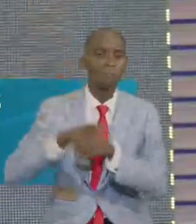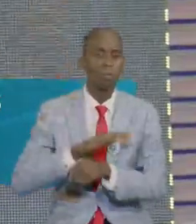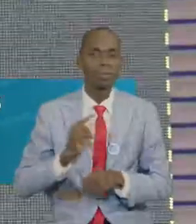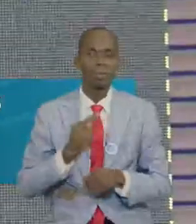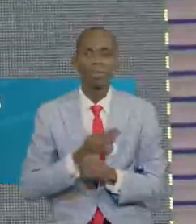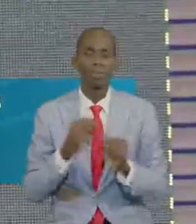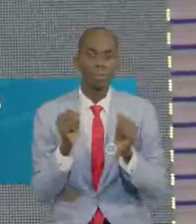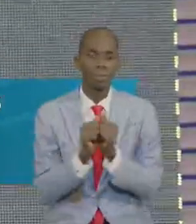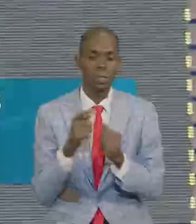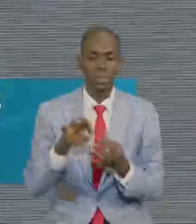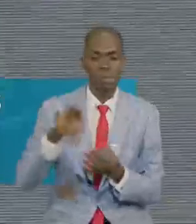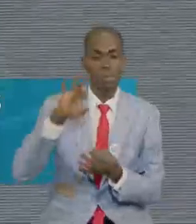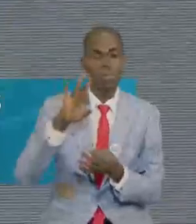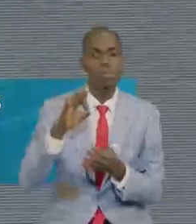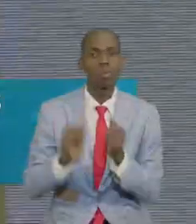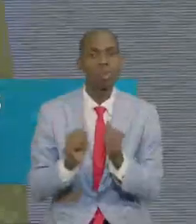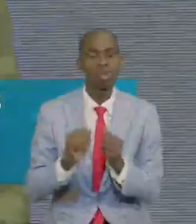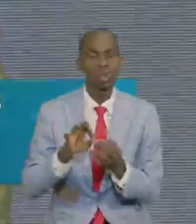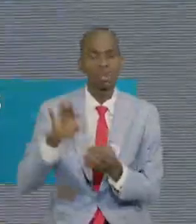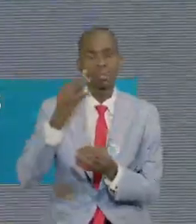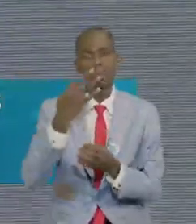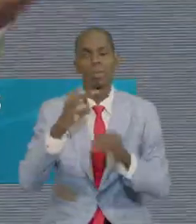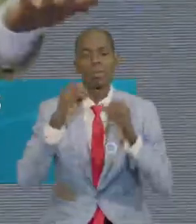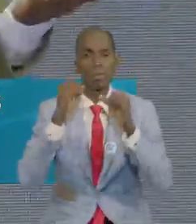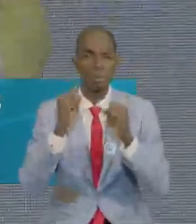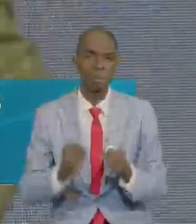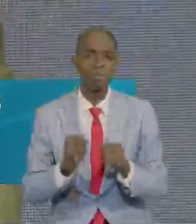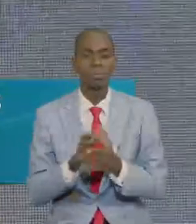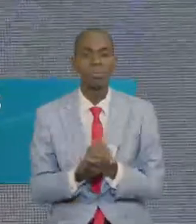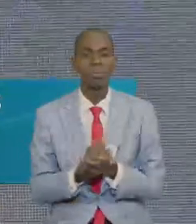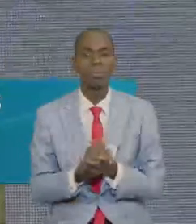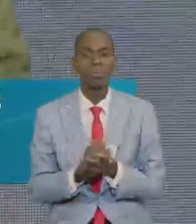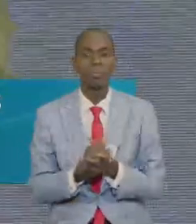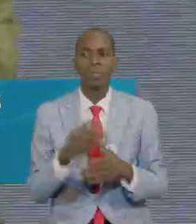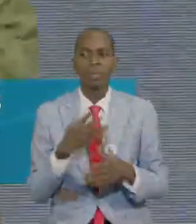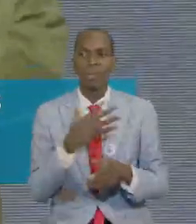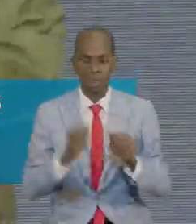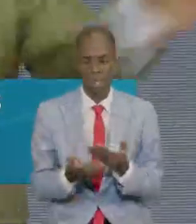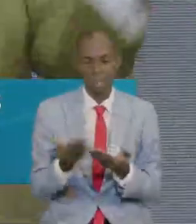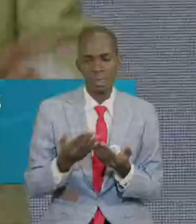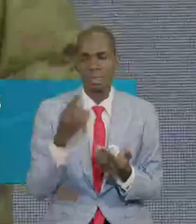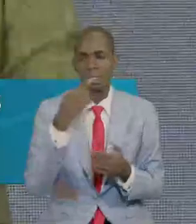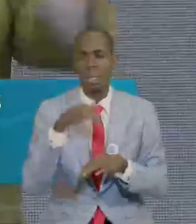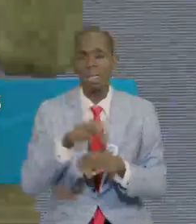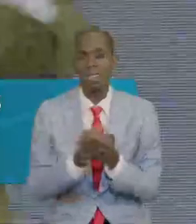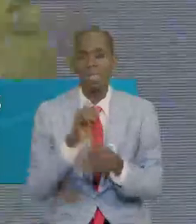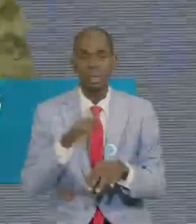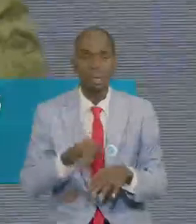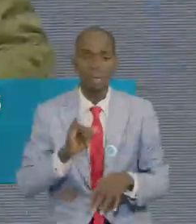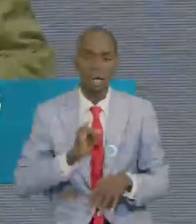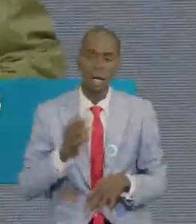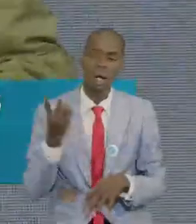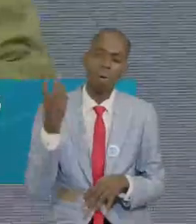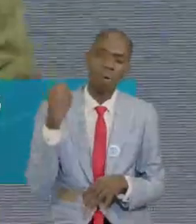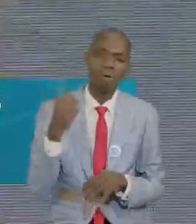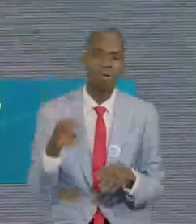the spirit of power. Il nous a rempli de l'esprit de puissance. And we can easily say, at that time, I was full of